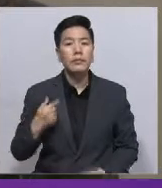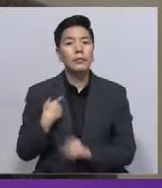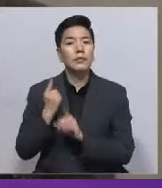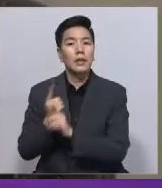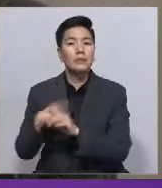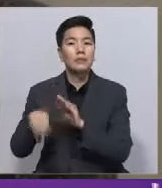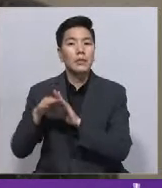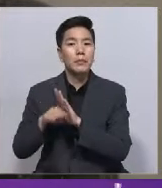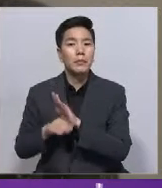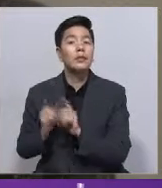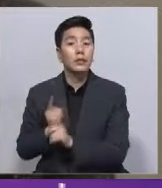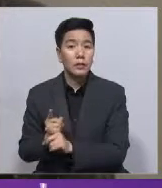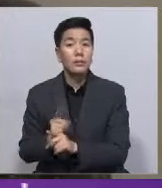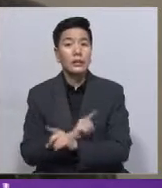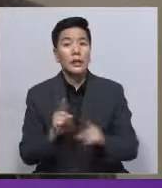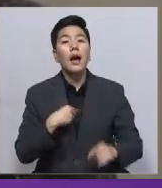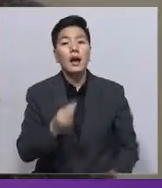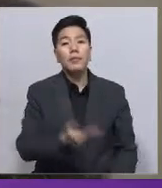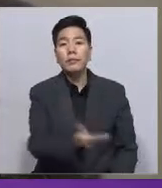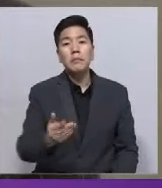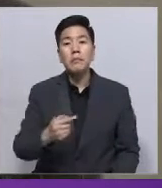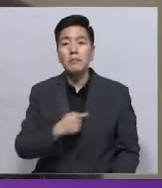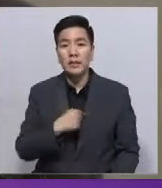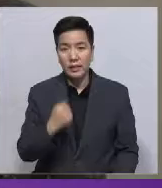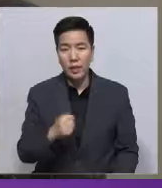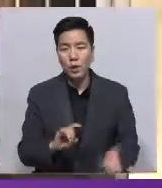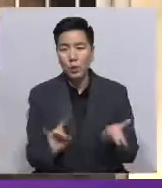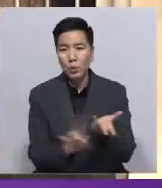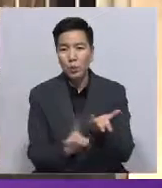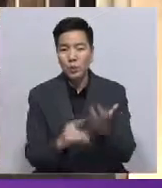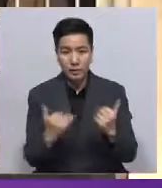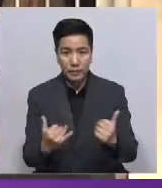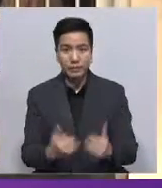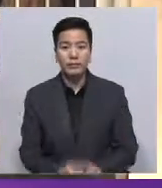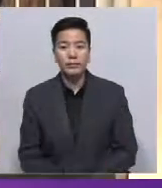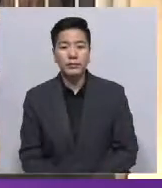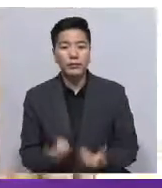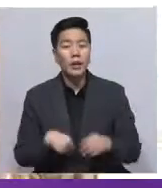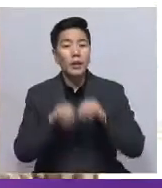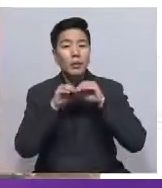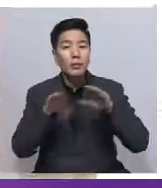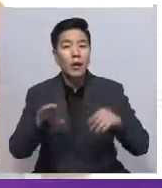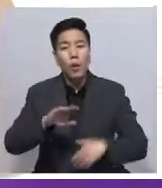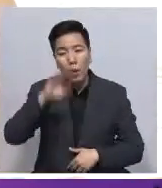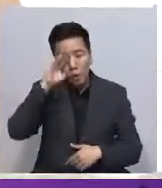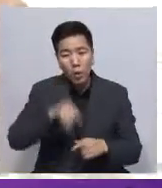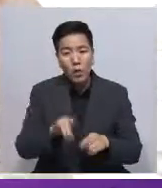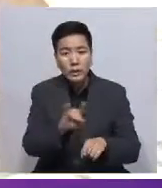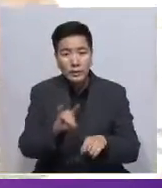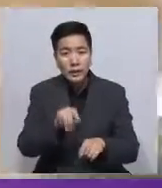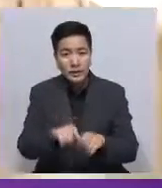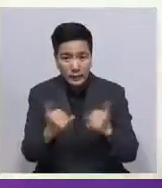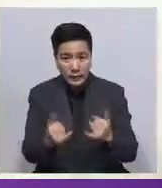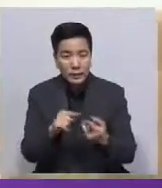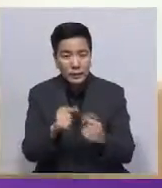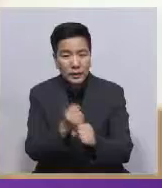ามอย.มาโดยตลอดนะครับขอให้มั่นใจนะครับในเรื่องของคุณภาพ สำหรับการประกาศเขตโรคระบาดในสัตว์เพื่อให้ส